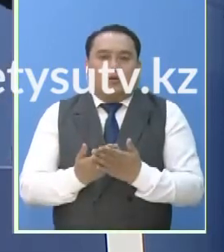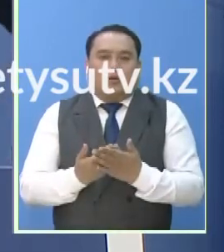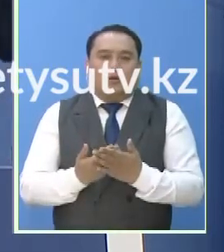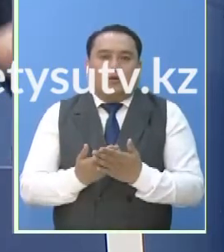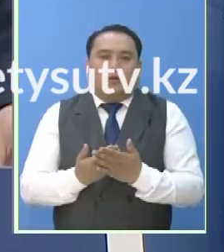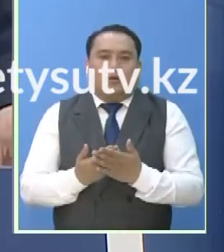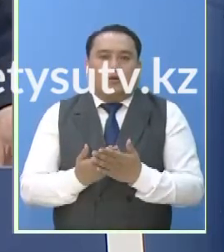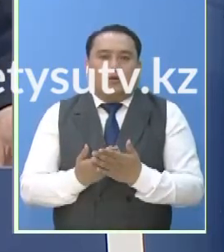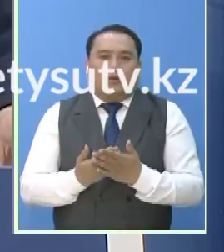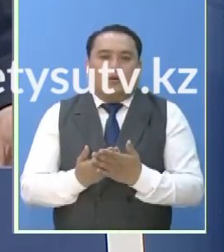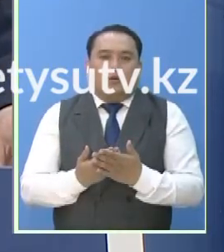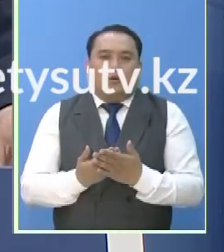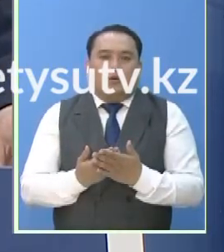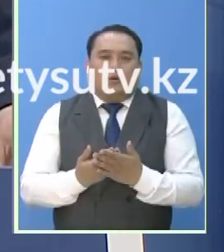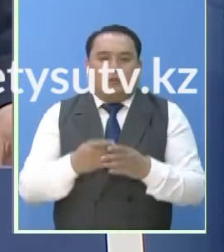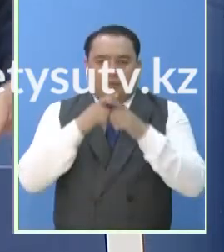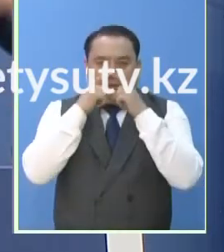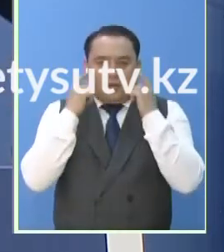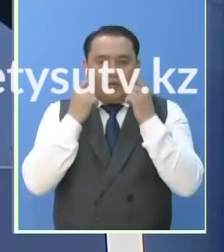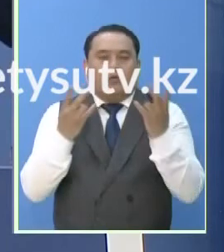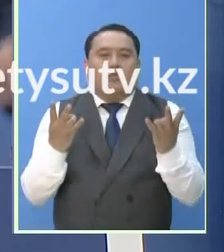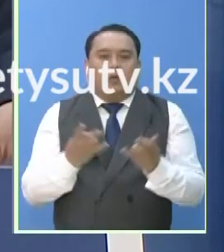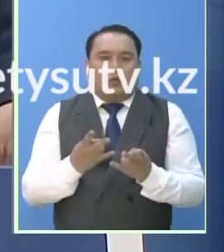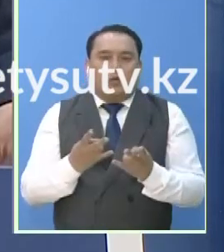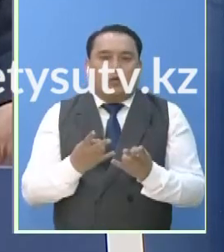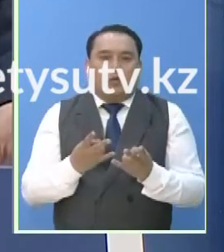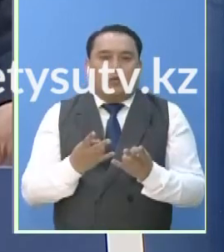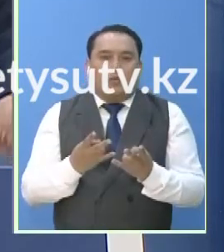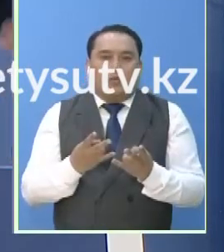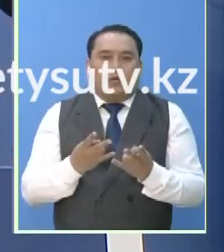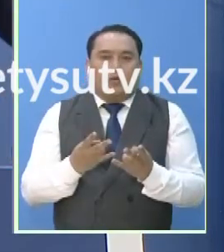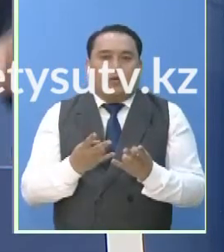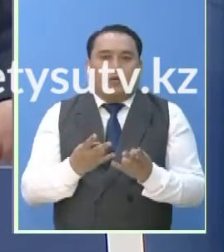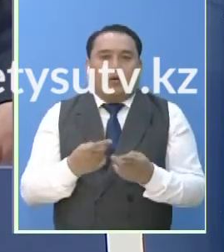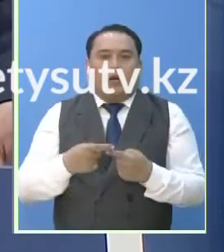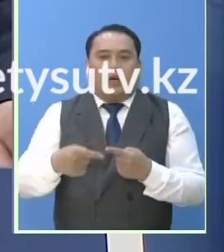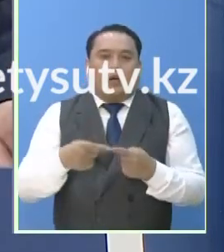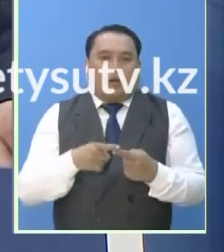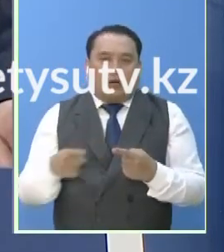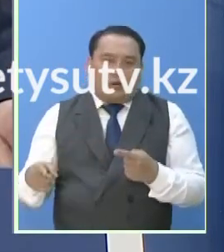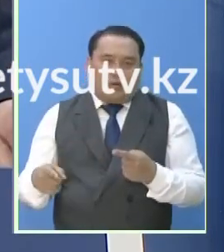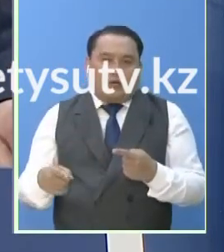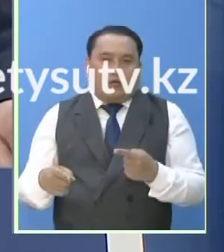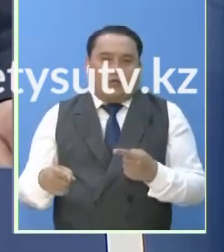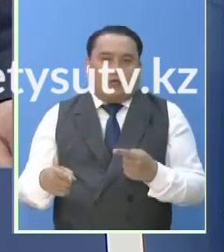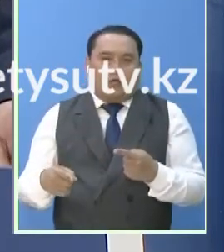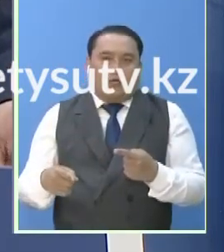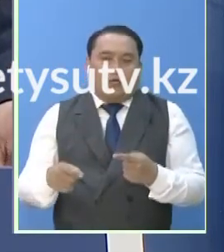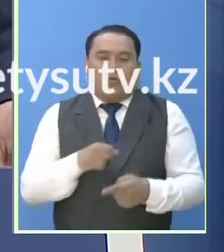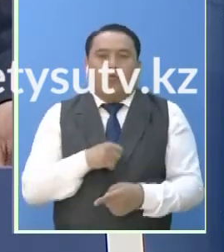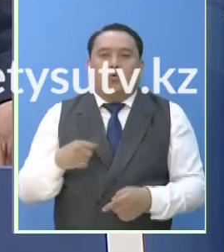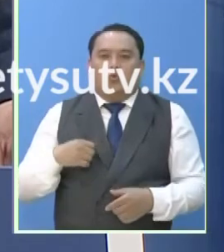жаңагы бет пердени сактап баратын жерлерге бармай ара качыкты сактап мисалы сүйтүп өз